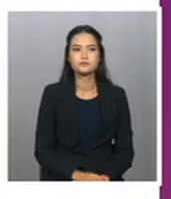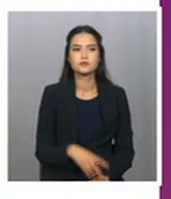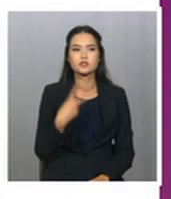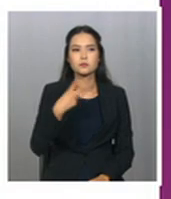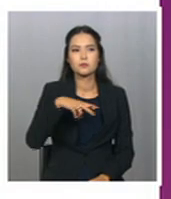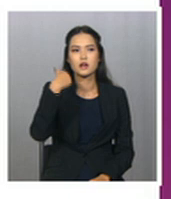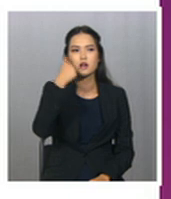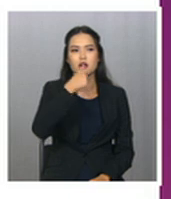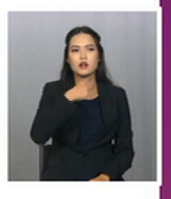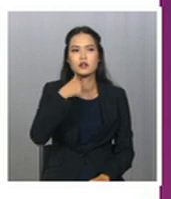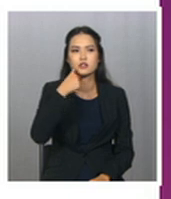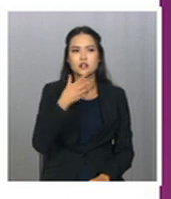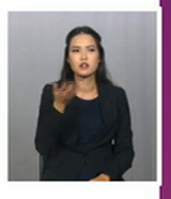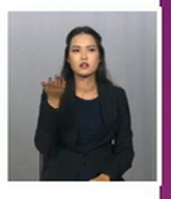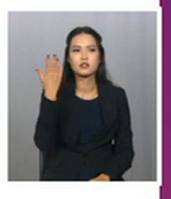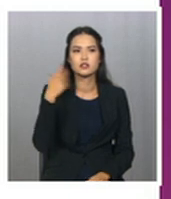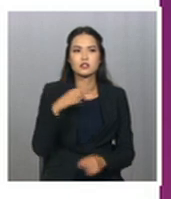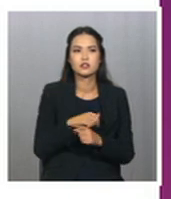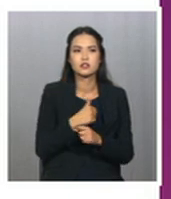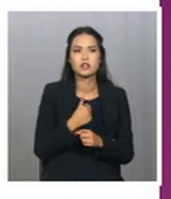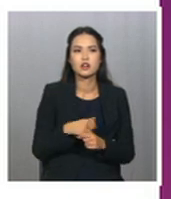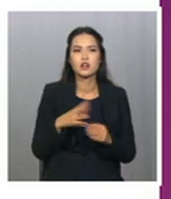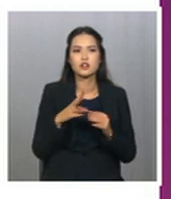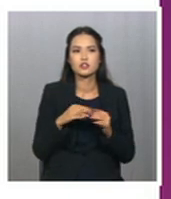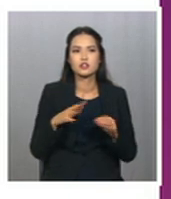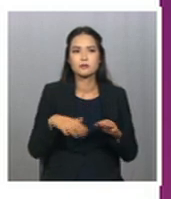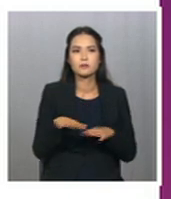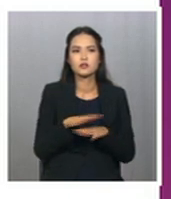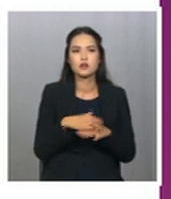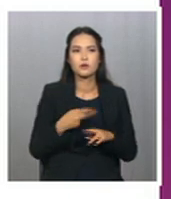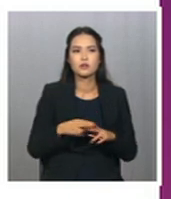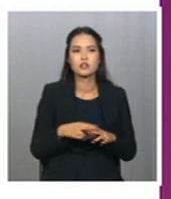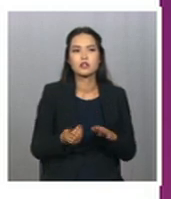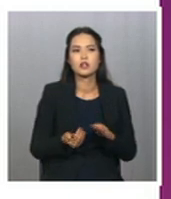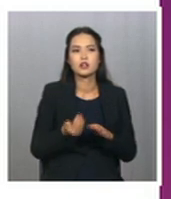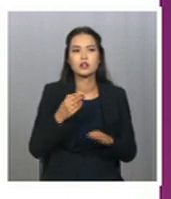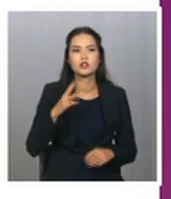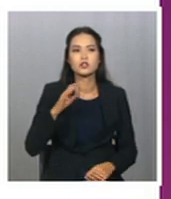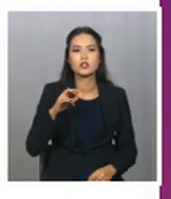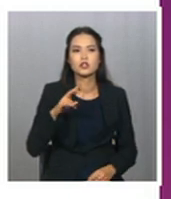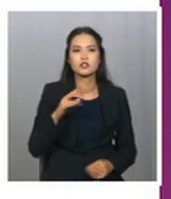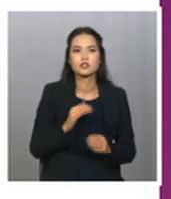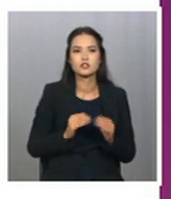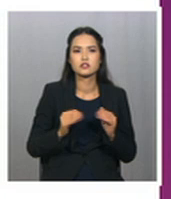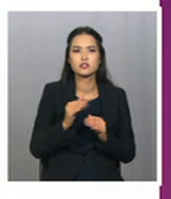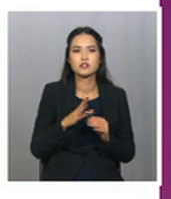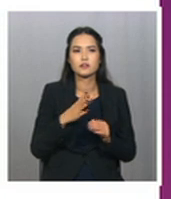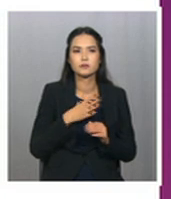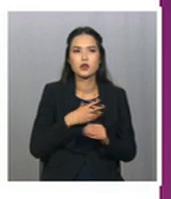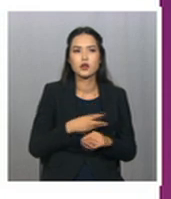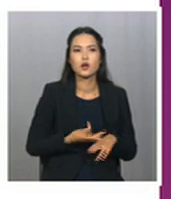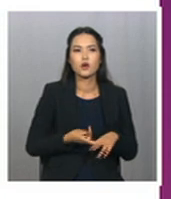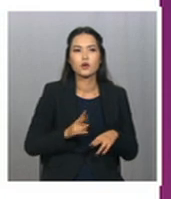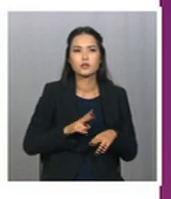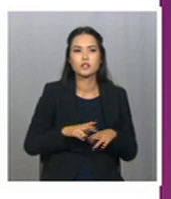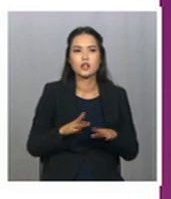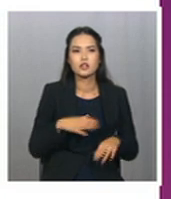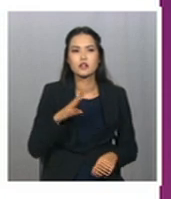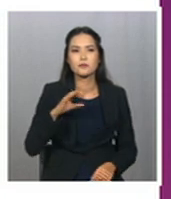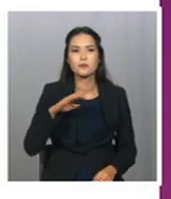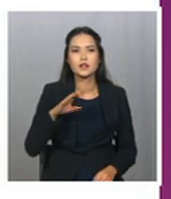Жер мәселесін шешудің жолдары. 20-шы ғасырдың бас кезінде жер мәселесі одан әрі шиеленісе